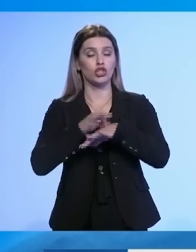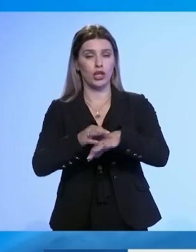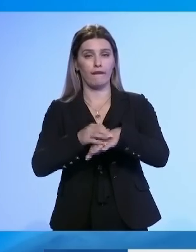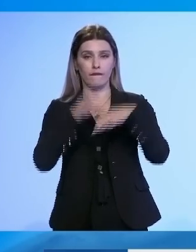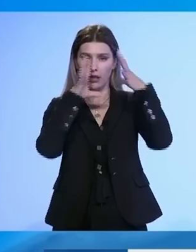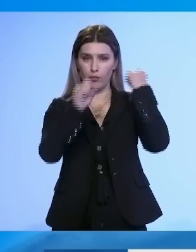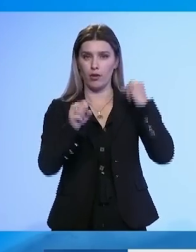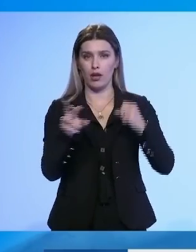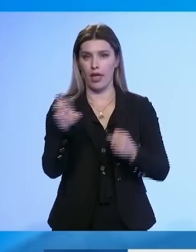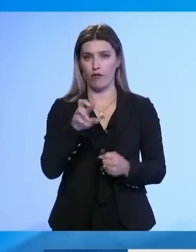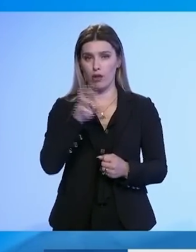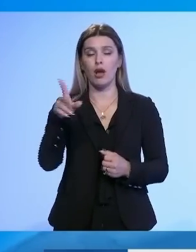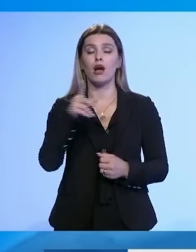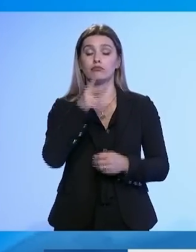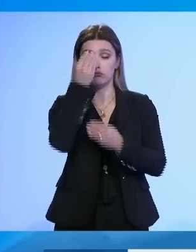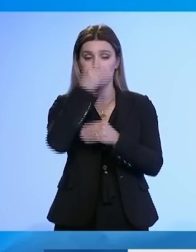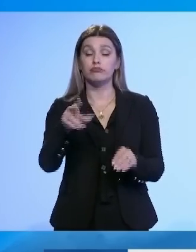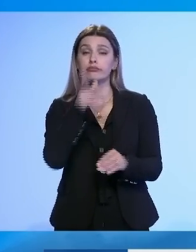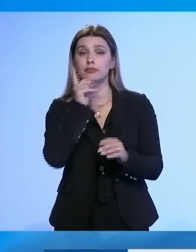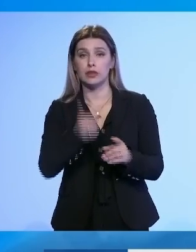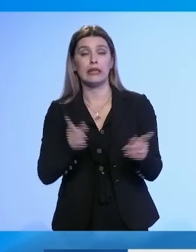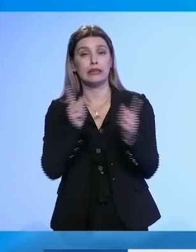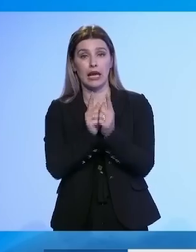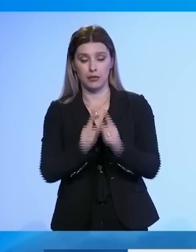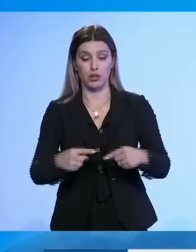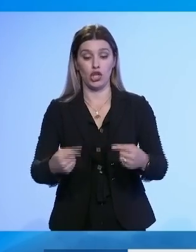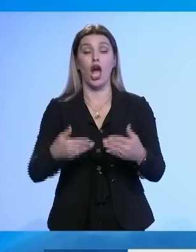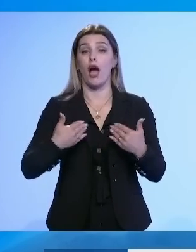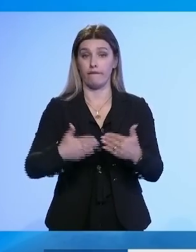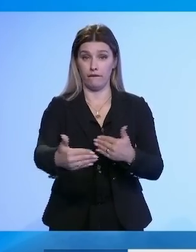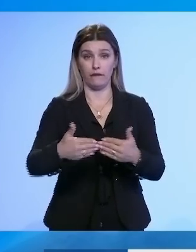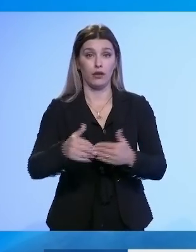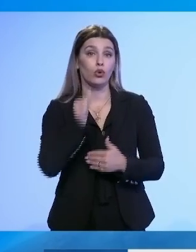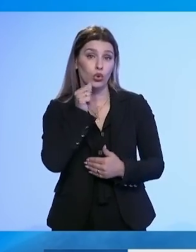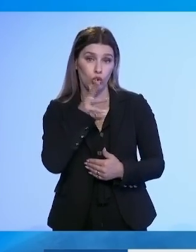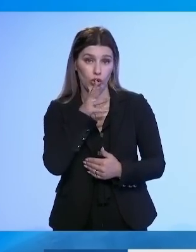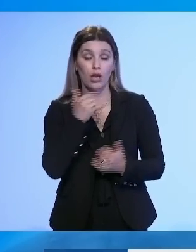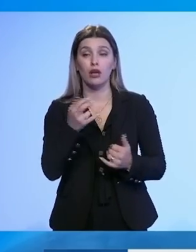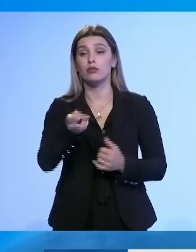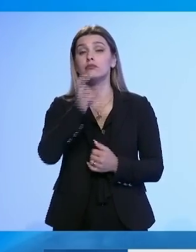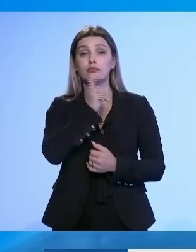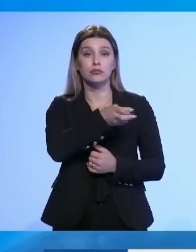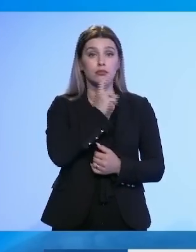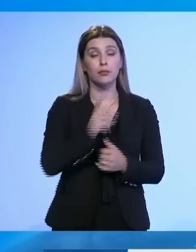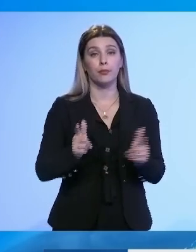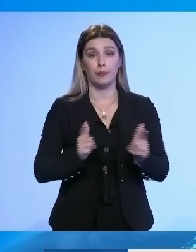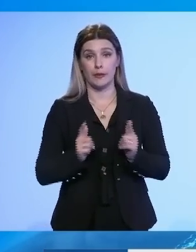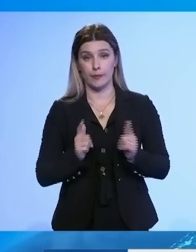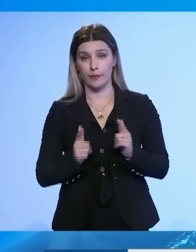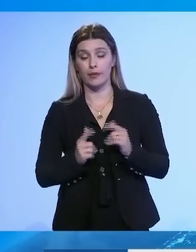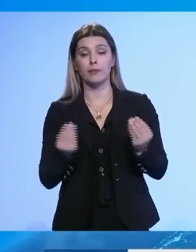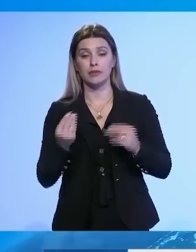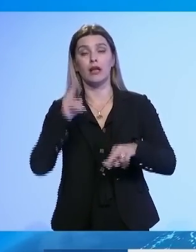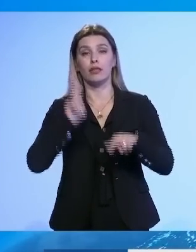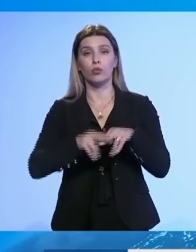evropiane Josep Borrell i referohet mbajtjes së takimit për këtë javë dhe sa akoma po pritet konfirmimi i palëve në mënyrë që të